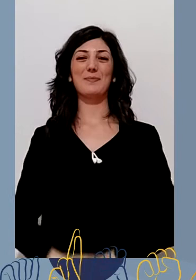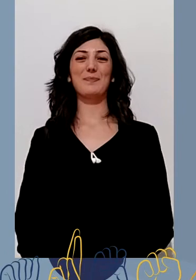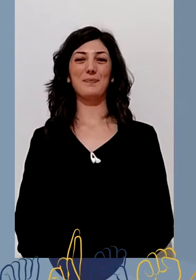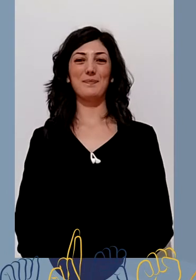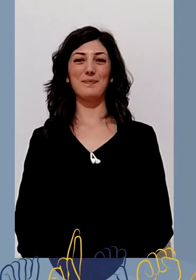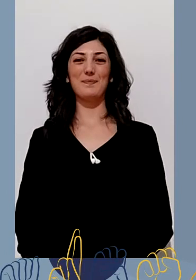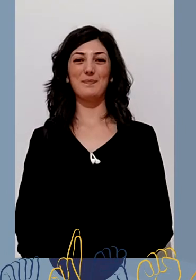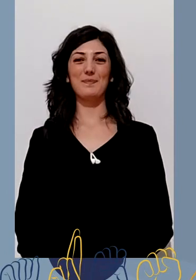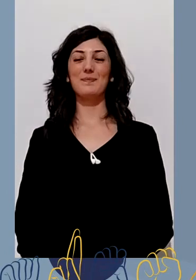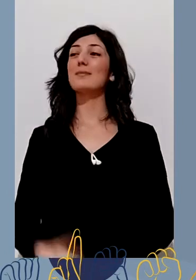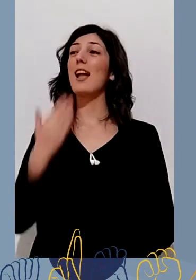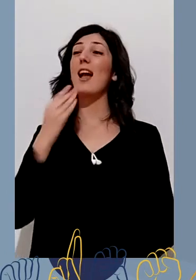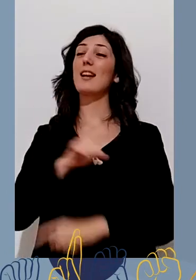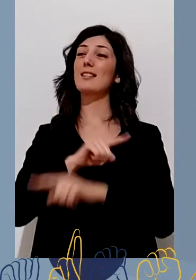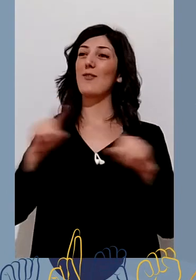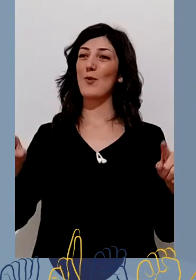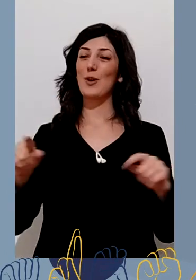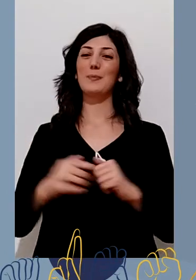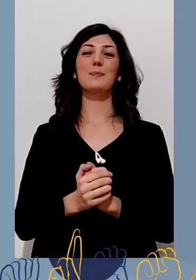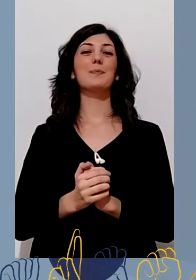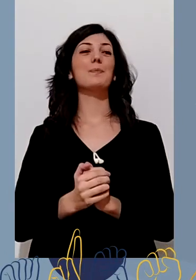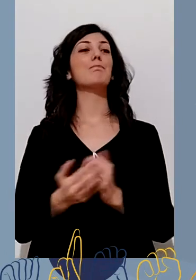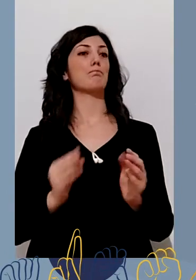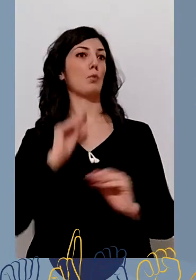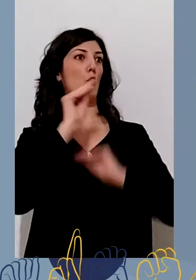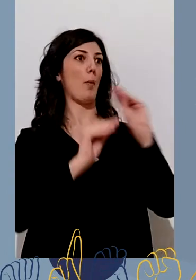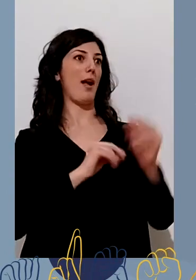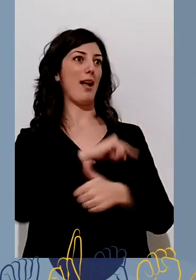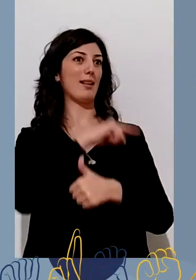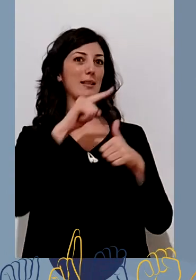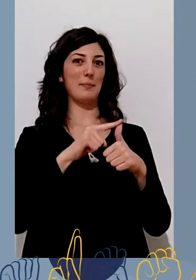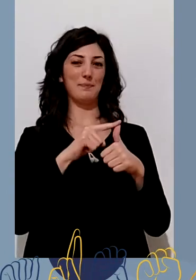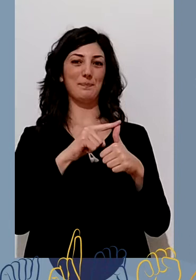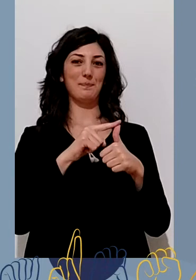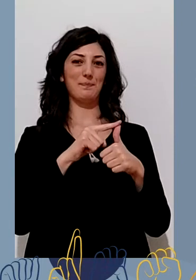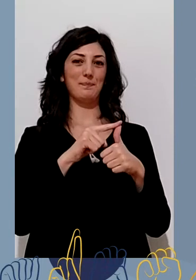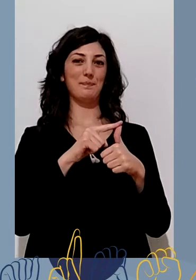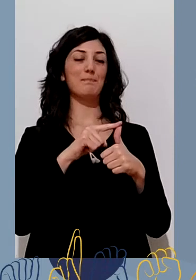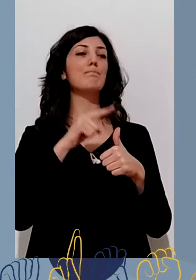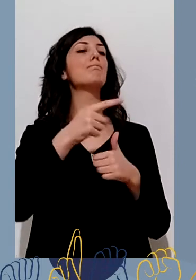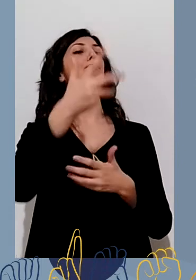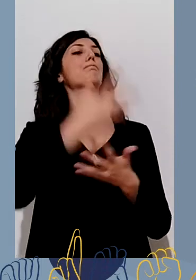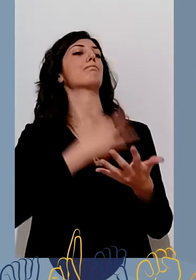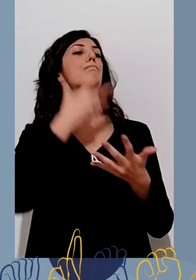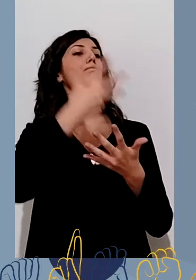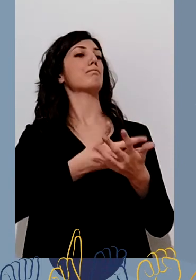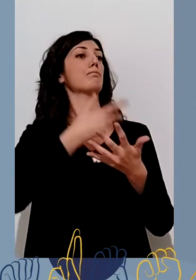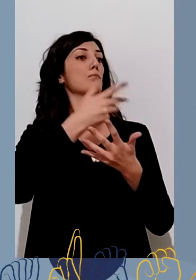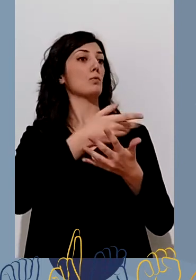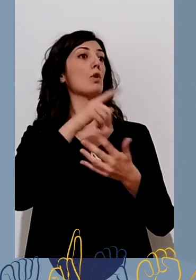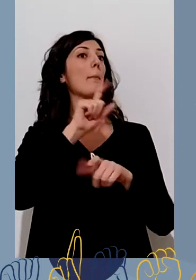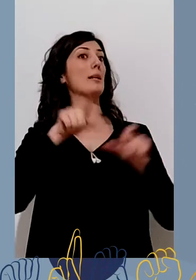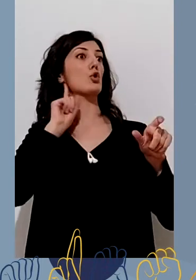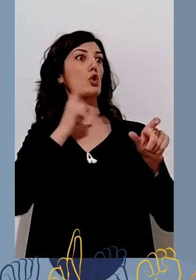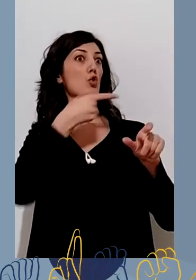Grazie e a voi, prima di tutto inizio con la prima domanda. Quindi lei mi ha raccontato che è figlio di persone sorde, quindi com'è stata